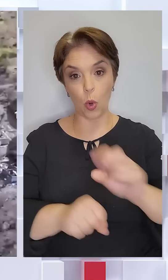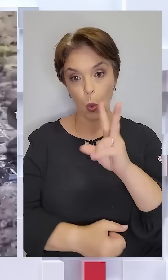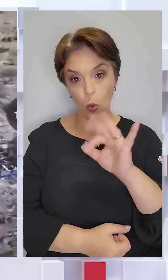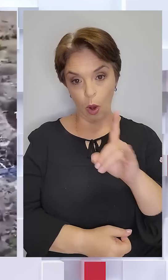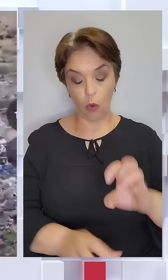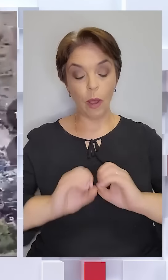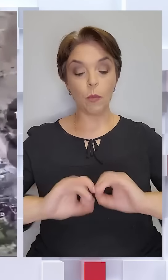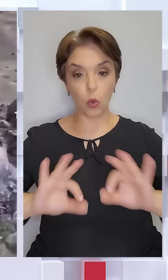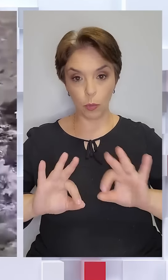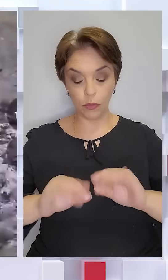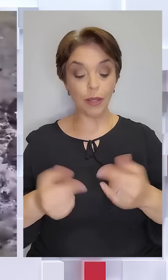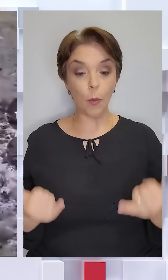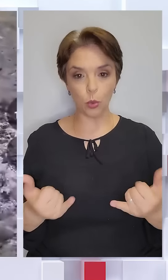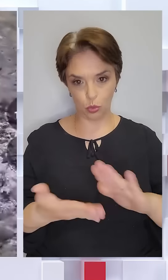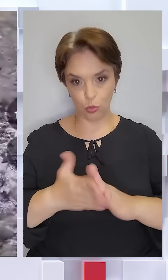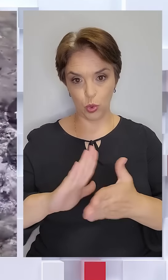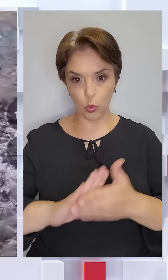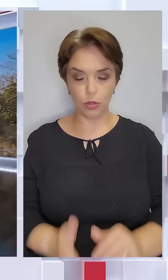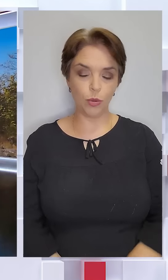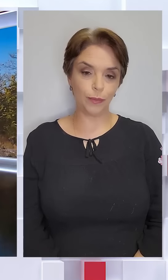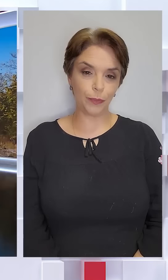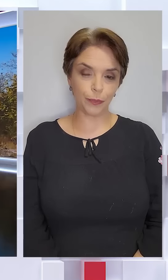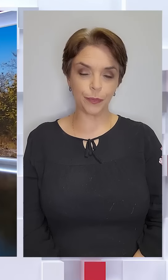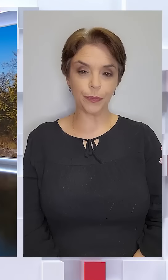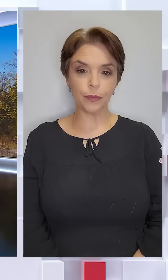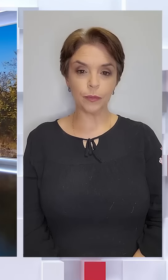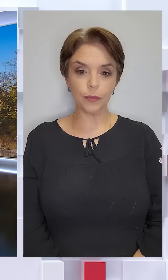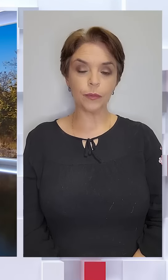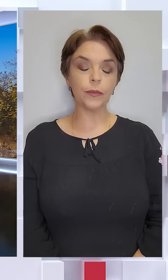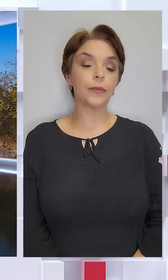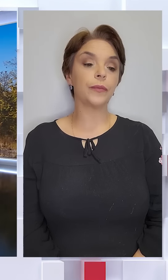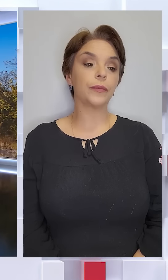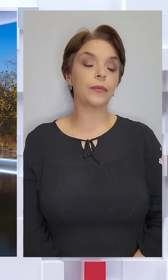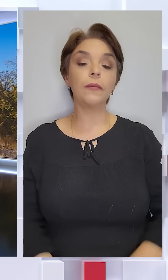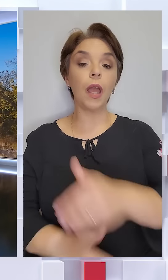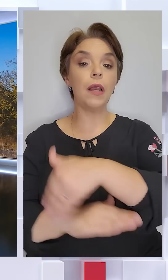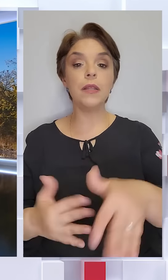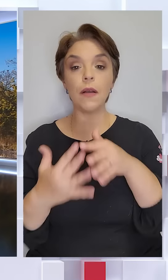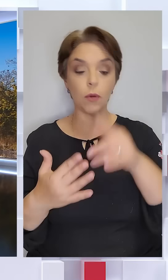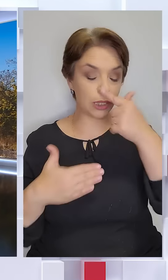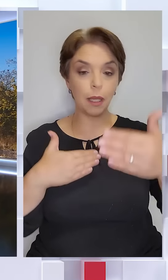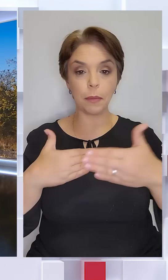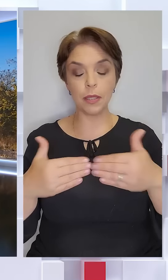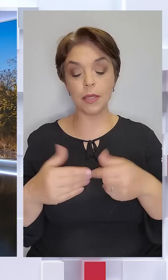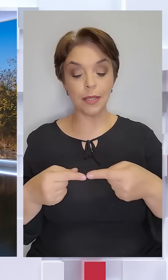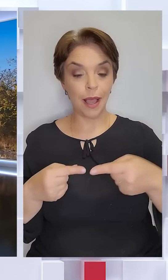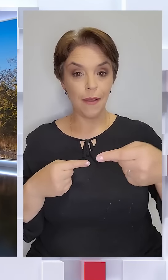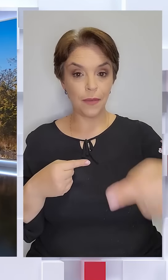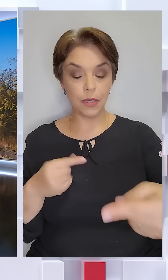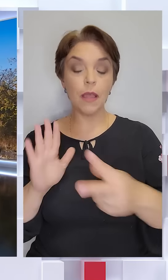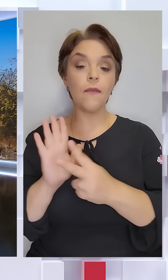Курахове, прокоментували поточну ситуацію. Лінія фронту наблизилася на